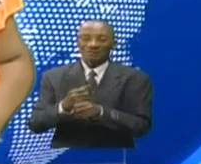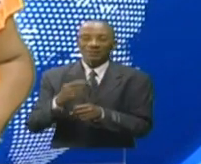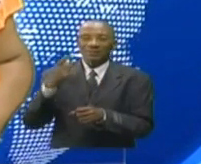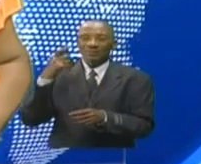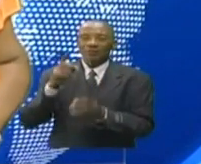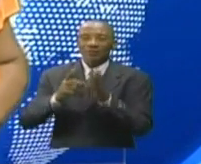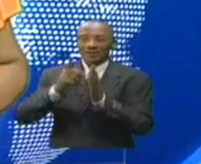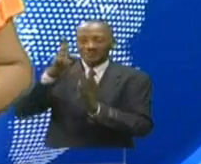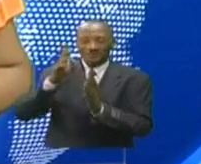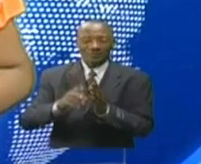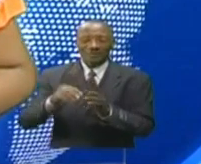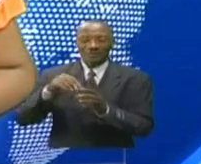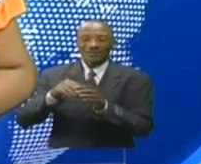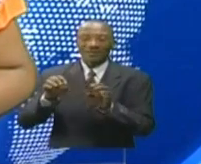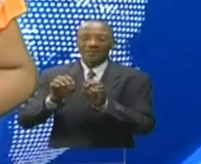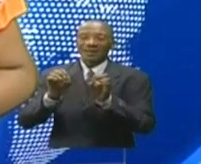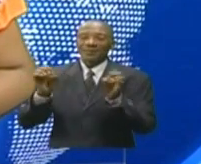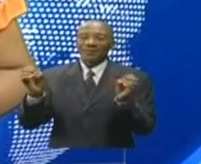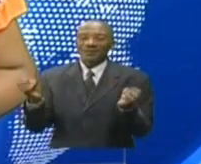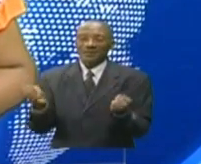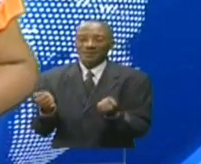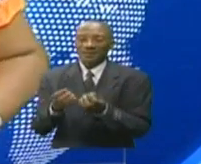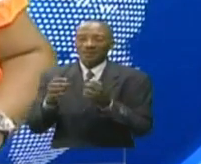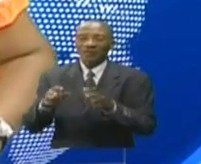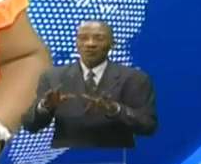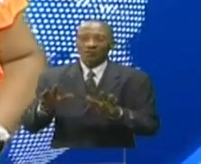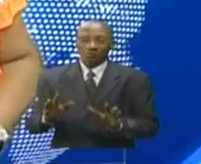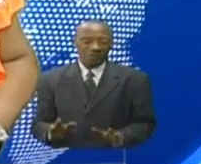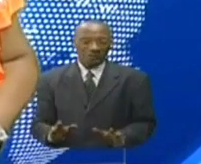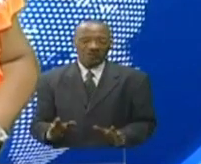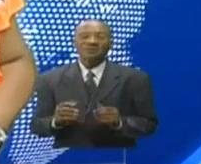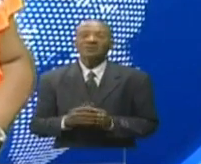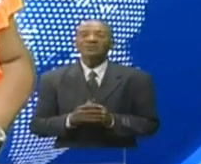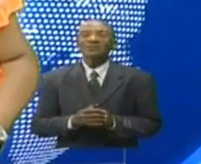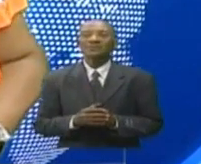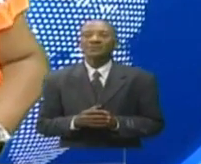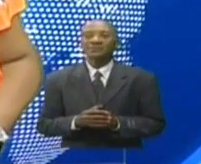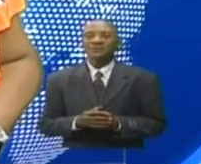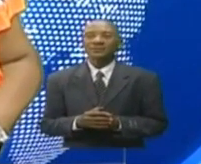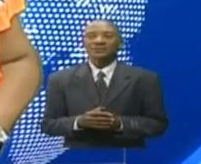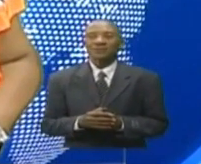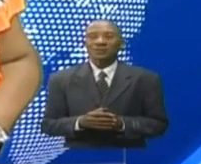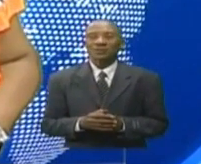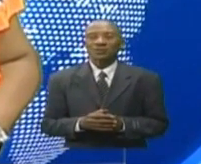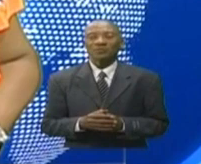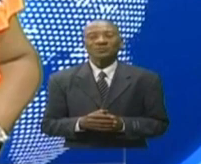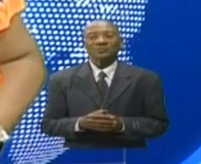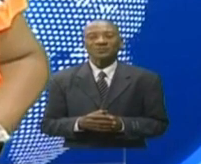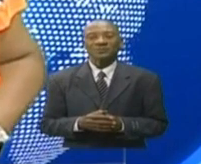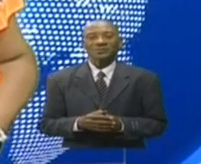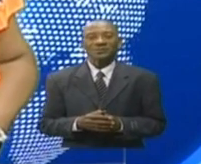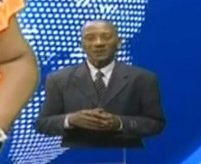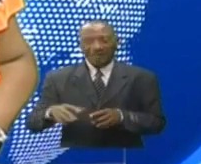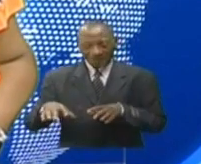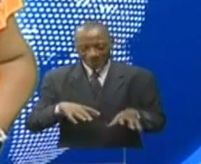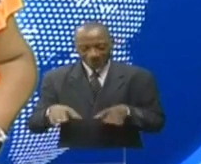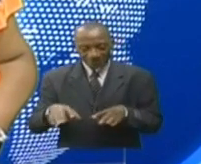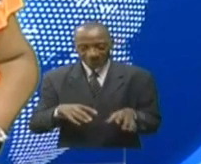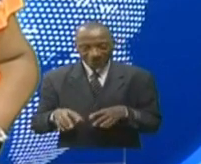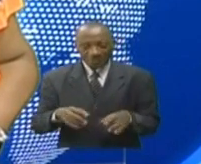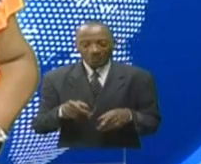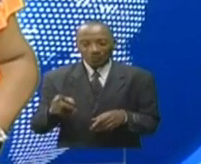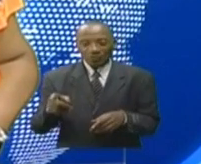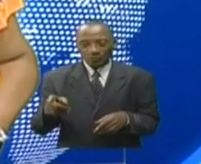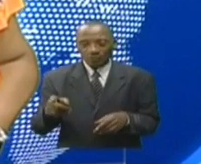l'entrepreneuriat congolais, ANADEC, par le DG Ezekiel Bidoya, une activité qui intervient après la mutation de l'OPEC